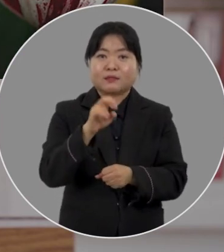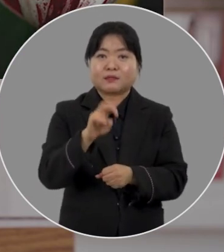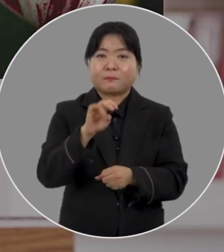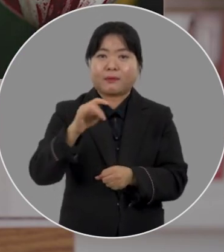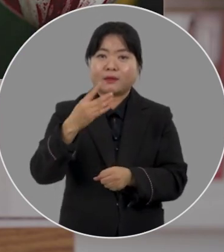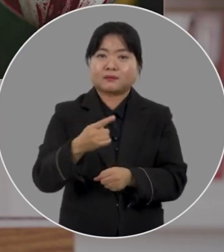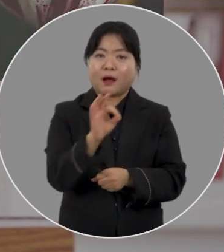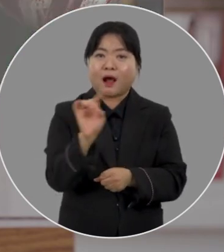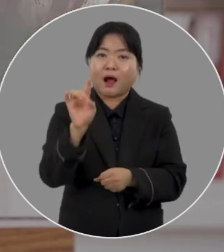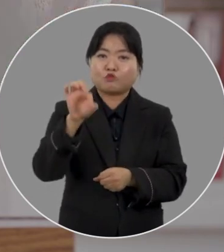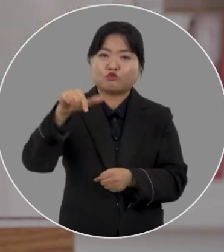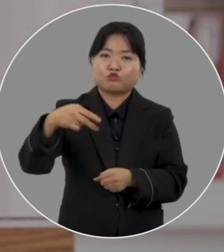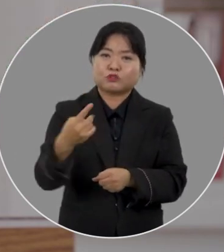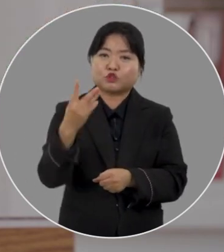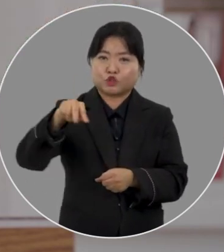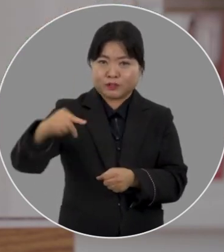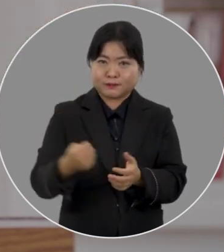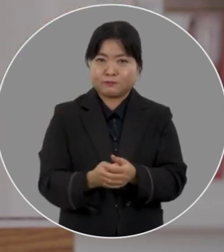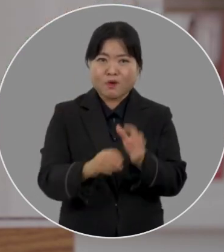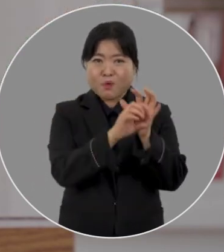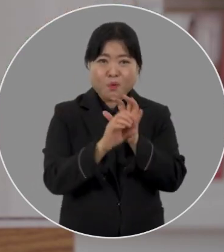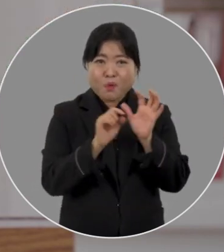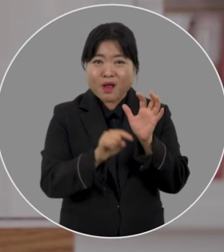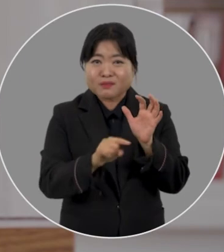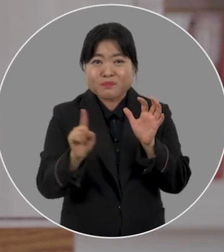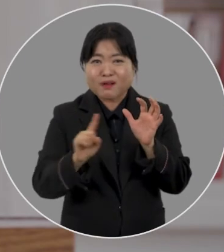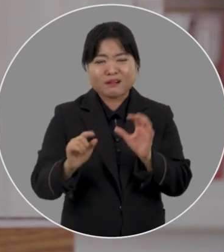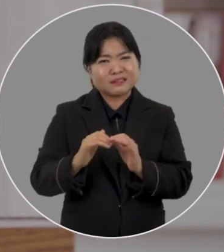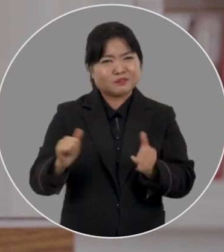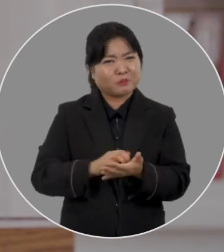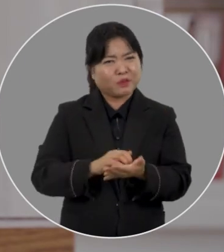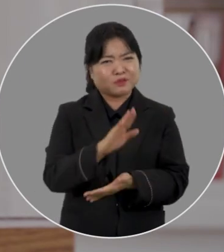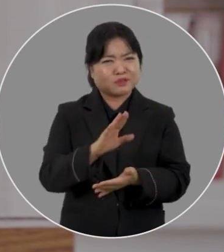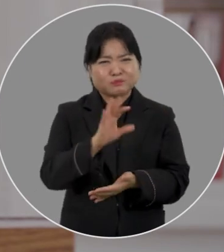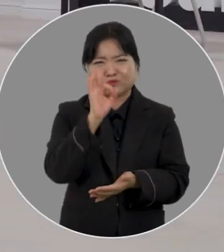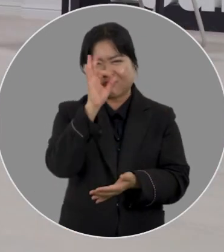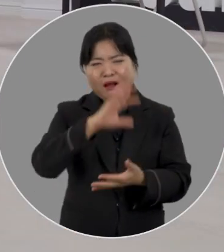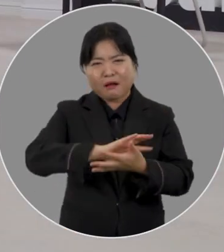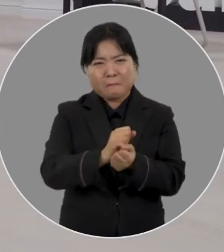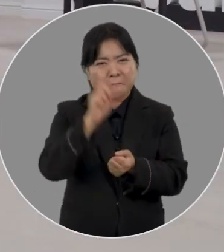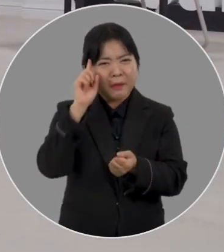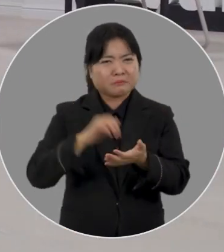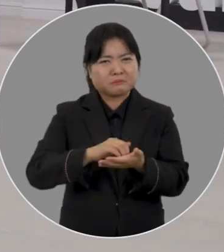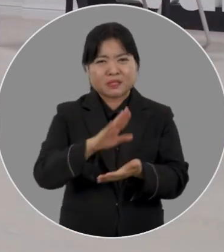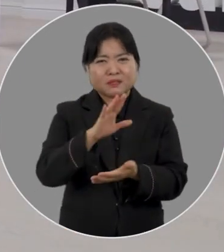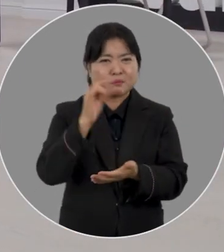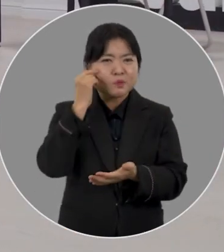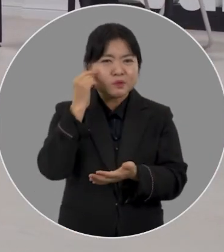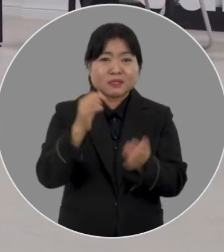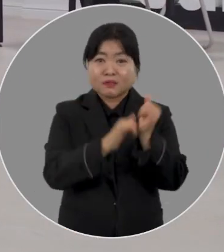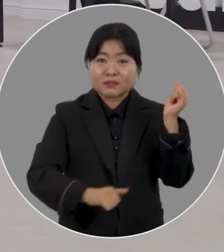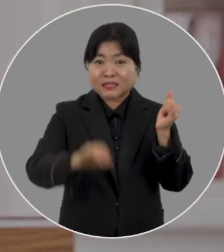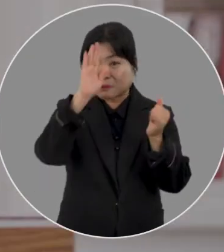어차피 코로나라는 것은 이 바이러스라는 것은 인류가 퇴치할 수도 없고 퇴치되지도 않는 인류 역사가 질병과 함께